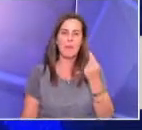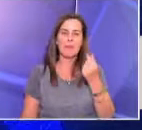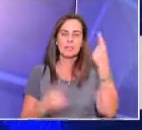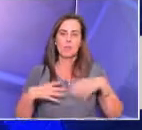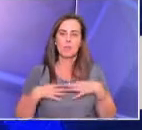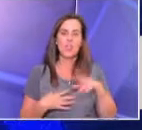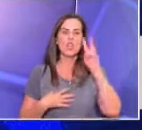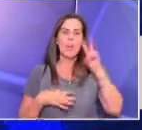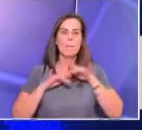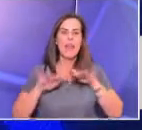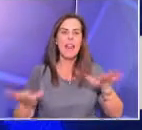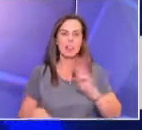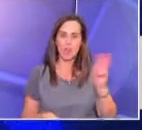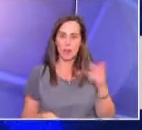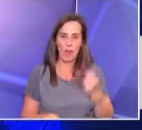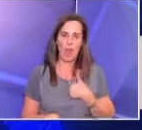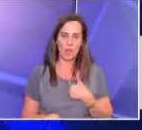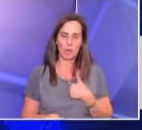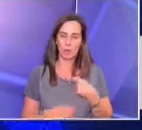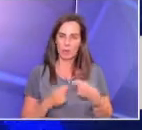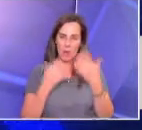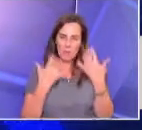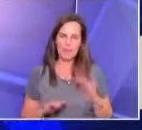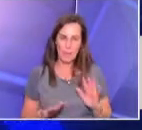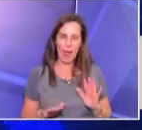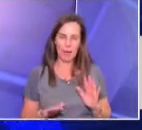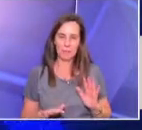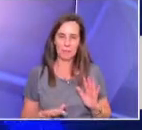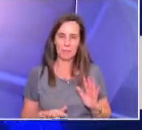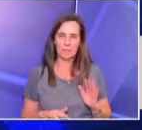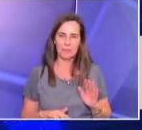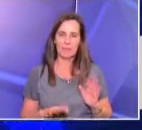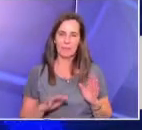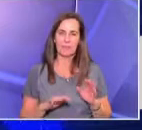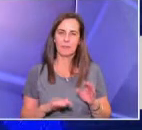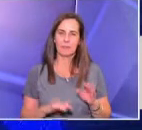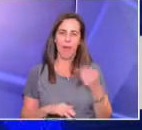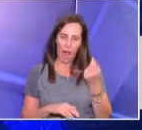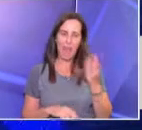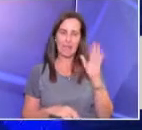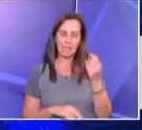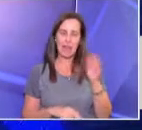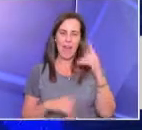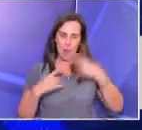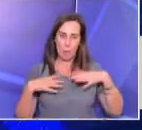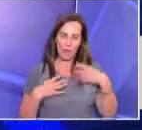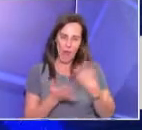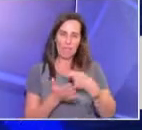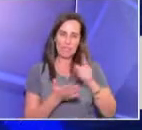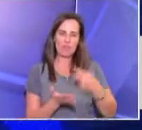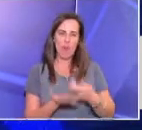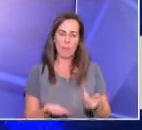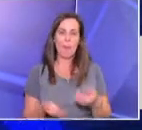היום שבת? 2 מיליארד שקל. לא יודע, אני, בוא, לגבי המספרים האלה, בוא קצת נרד מההיסטריה. עלה כסף. אוקיי. עלה